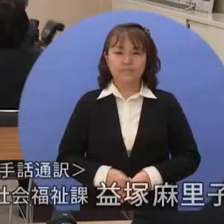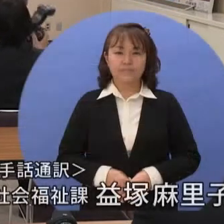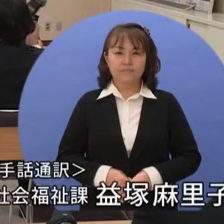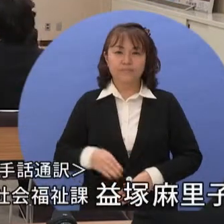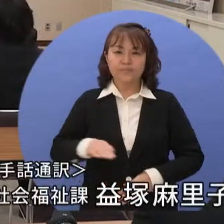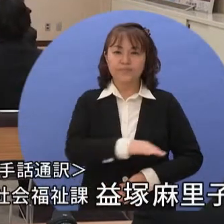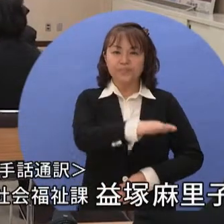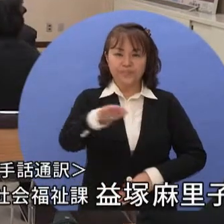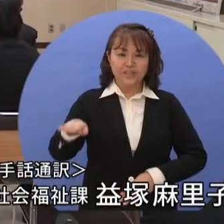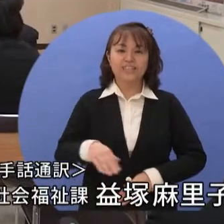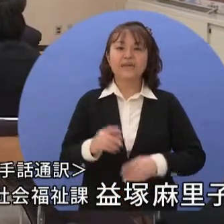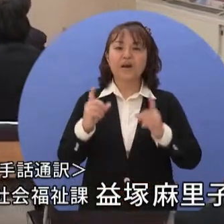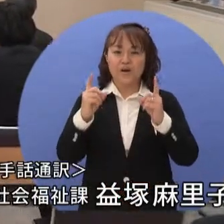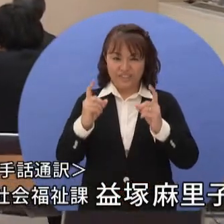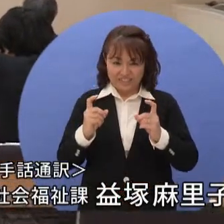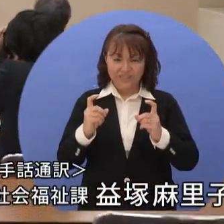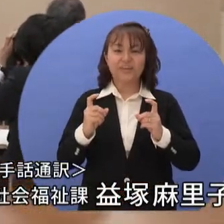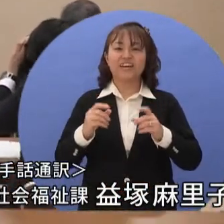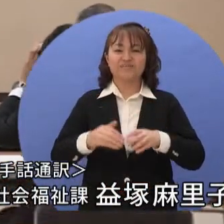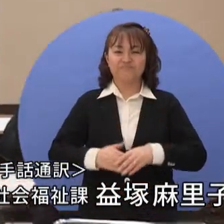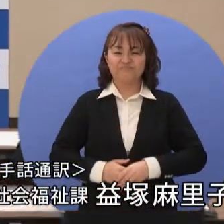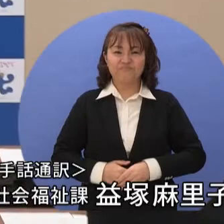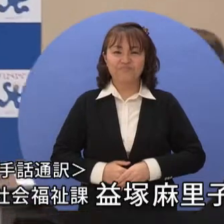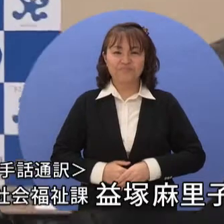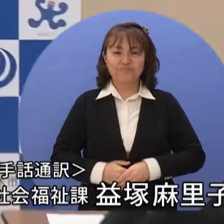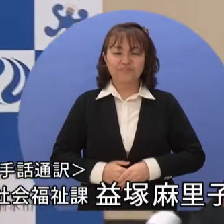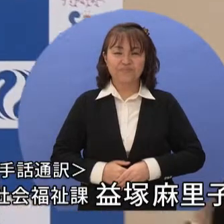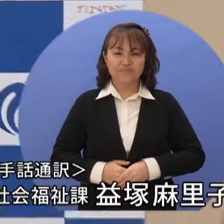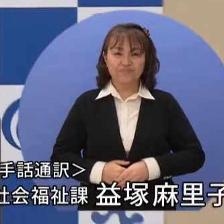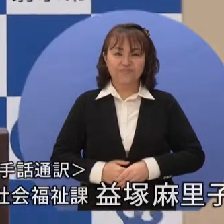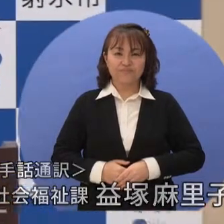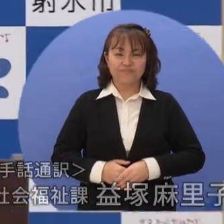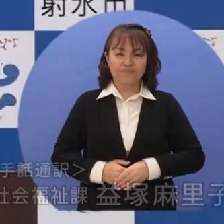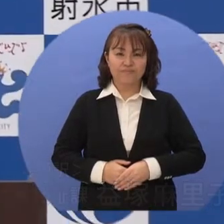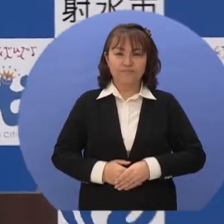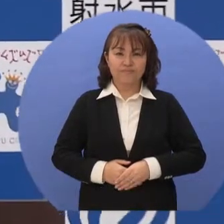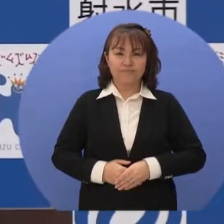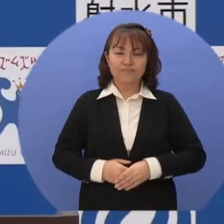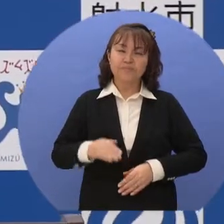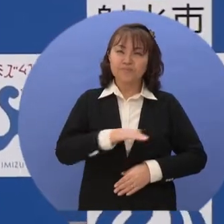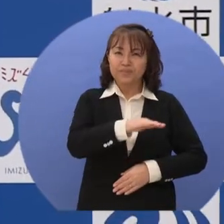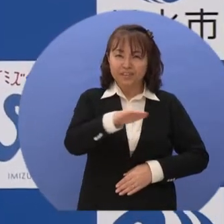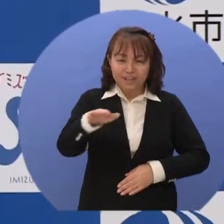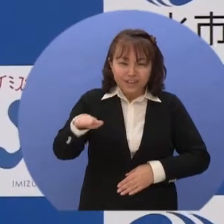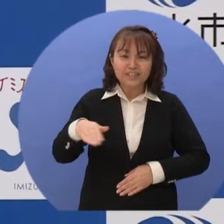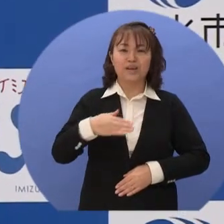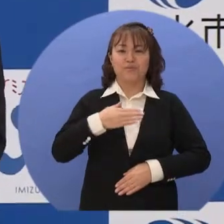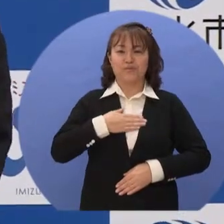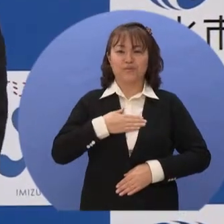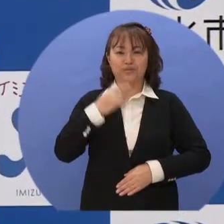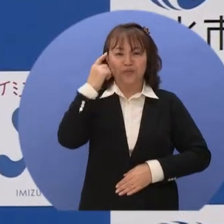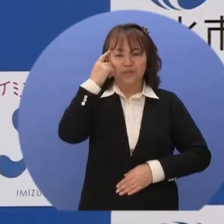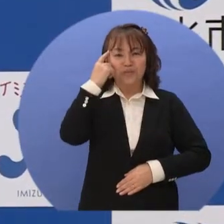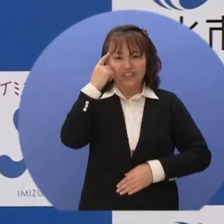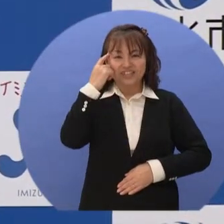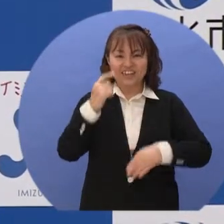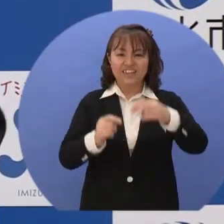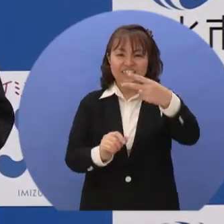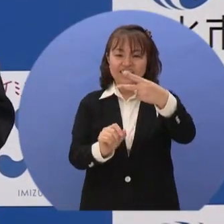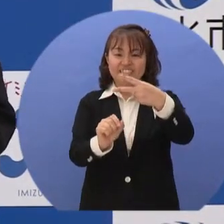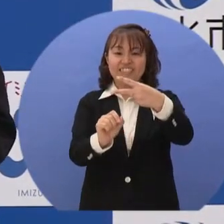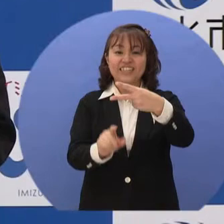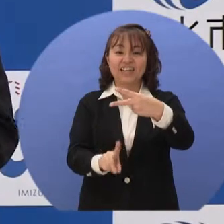え法機会の皆様お疲れ様でございますえまずあの皆さんもご存知だと思いますけれども